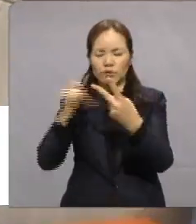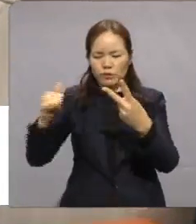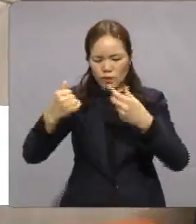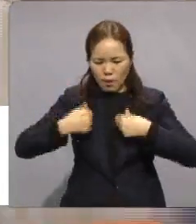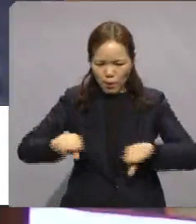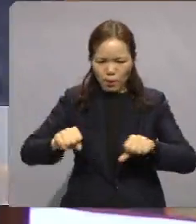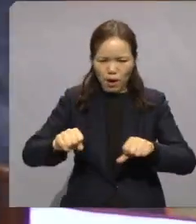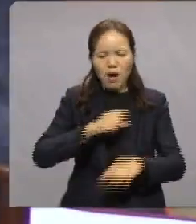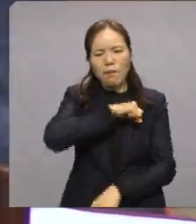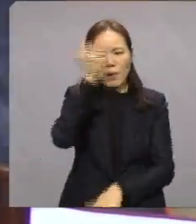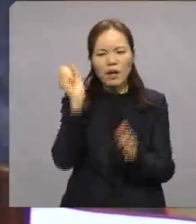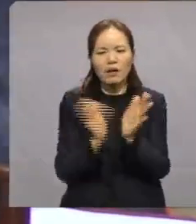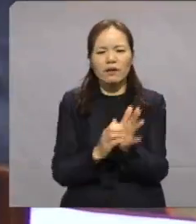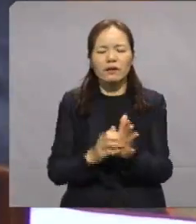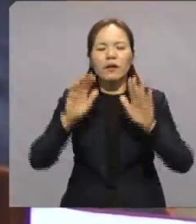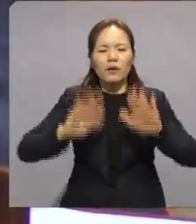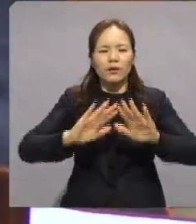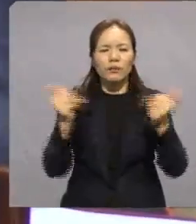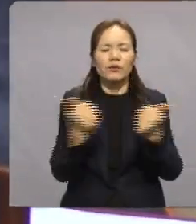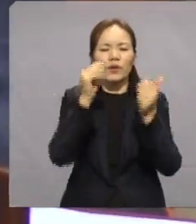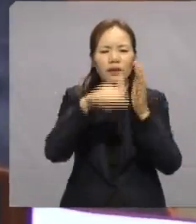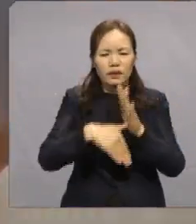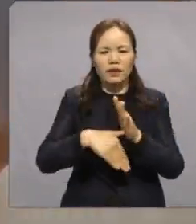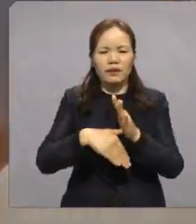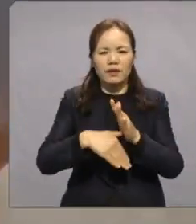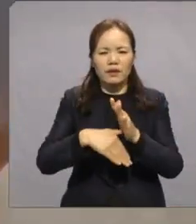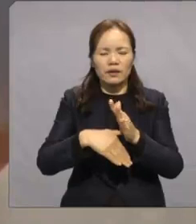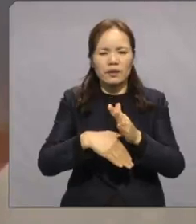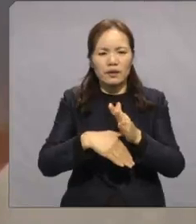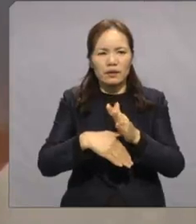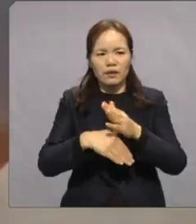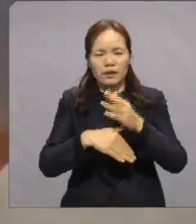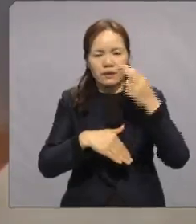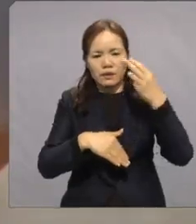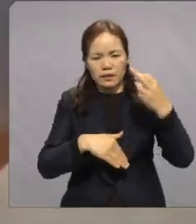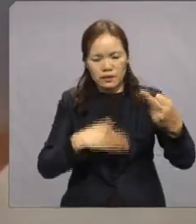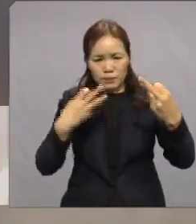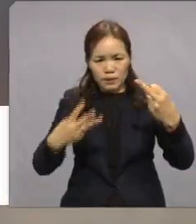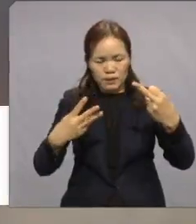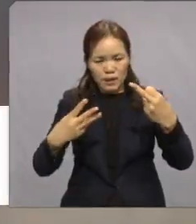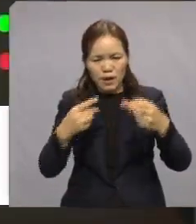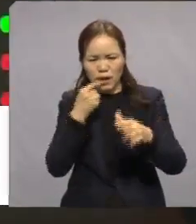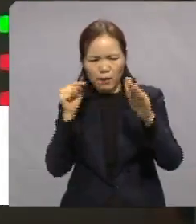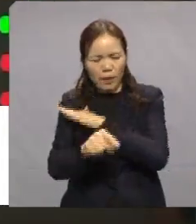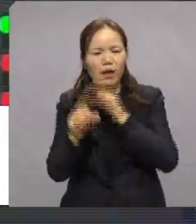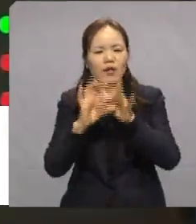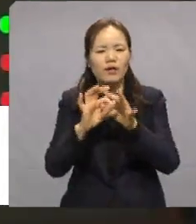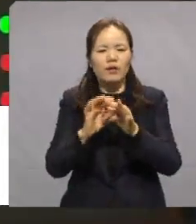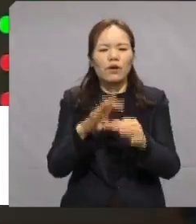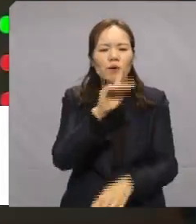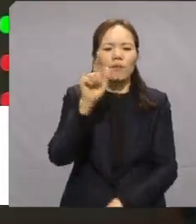가운데 통과됐습니다 오늘 본회의에선 또 123 비상 개엄 사태에 연루된 혐의로 박성재